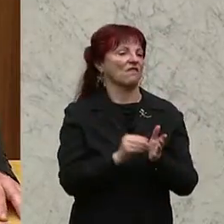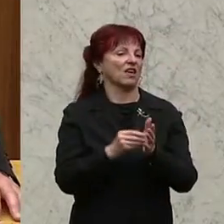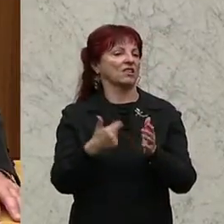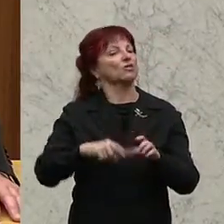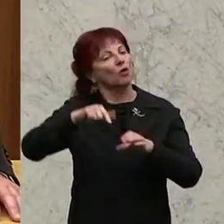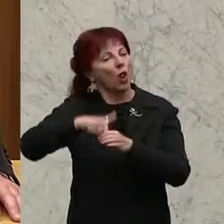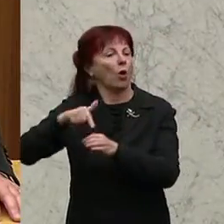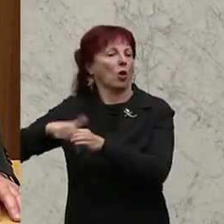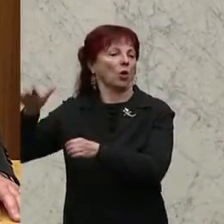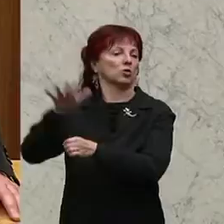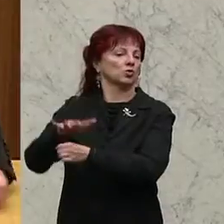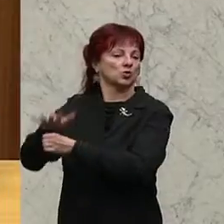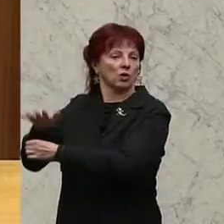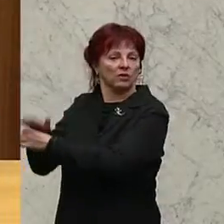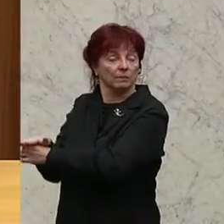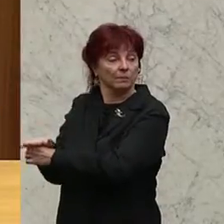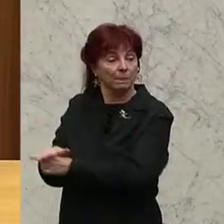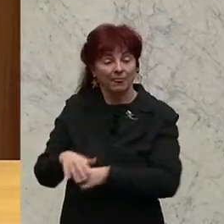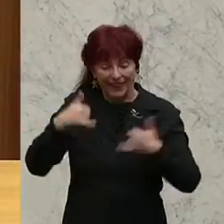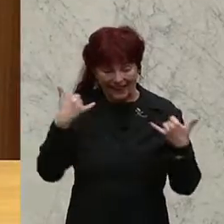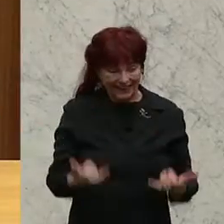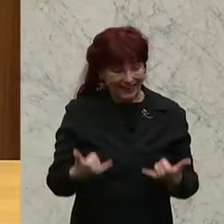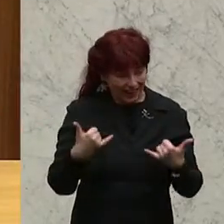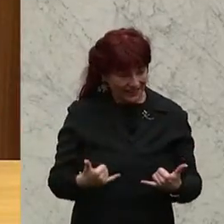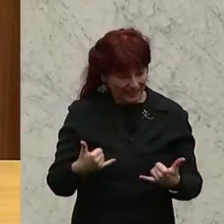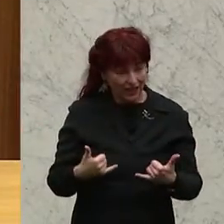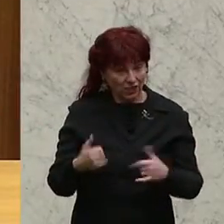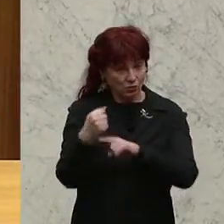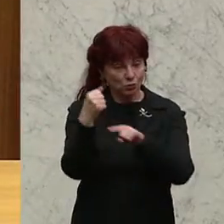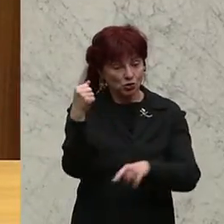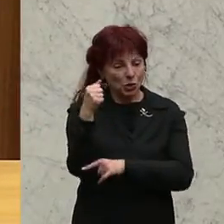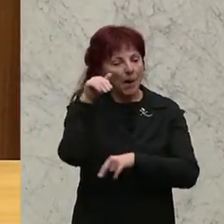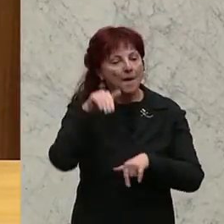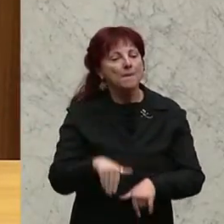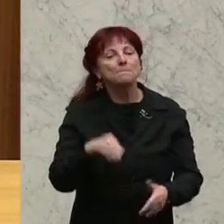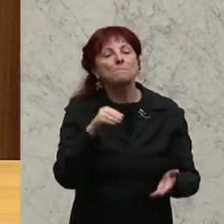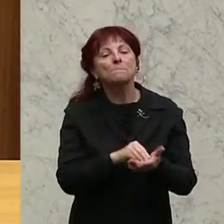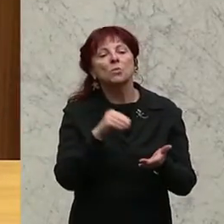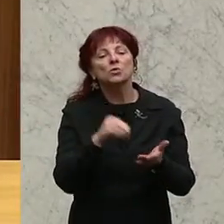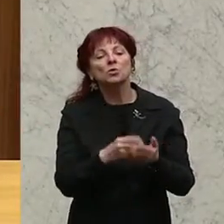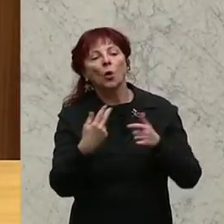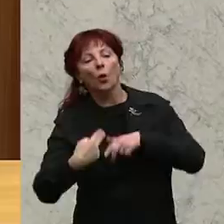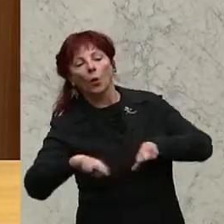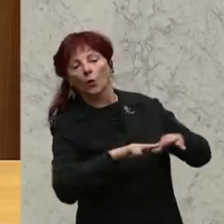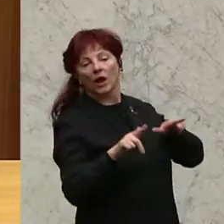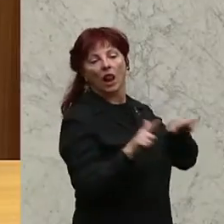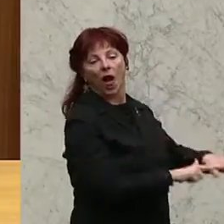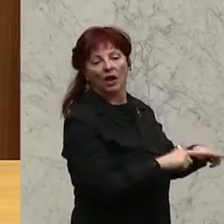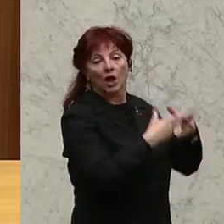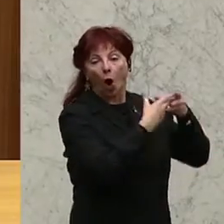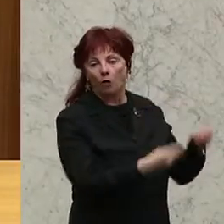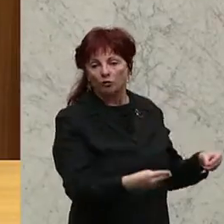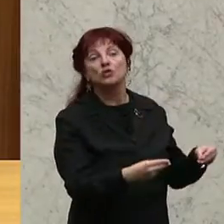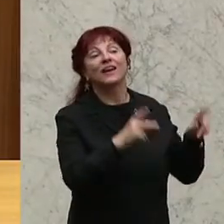Sie im laufenden Budget selbst auch noch Rücklagen auflösen müssen, damit Sie den laufenden Betrieb finanzieren können. Und das finde ich dann